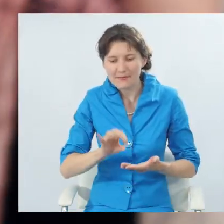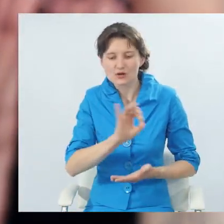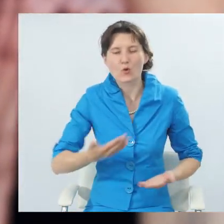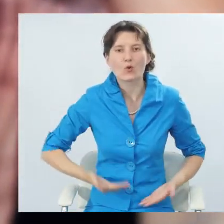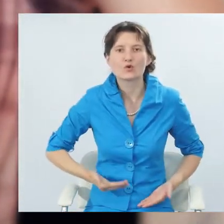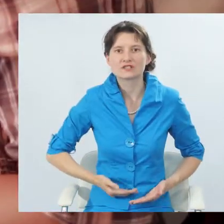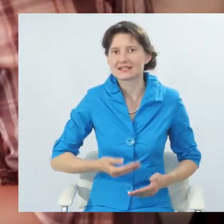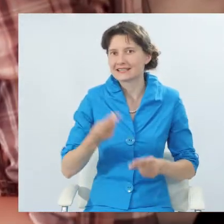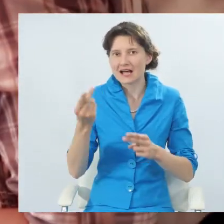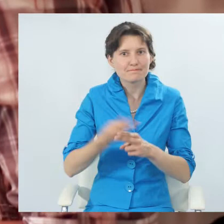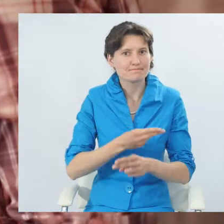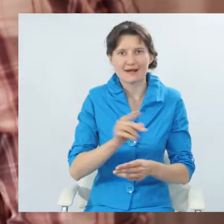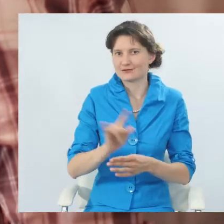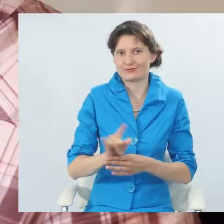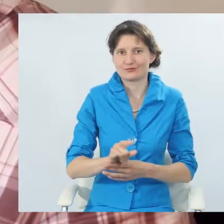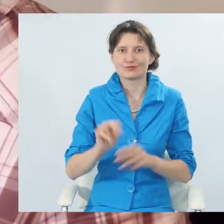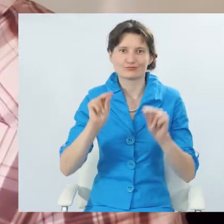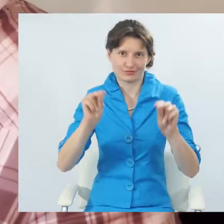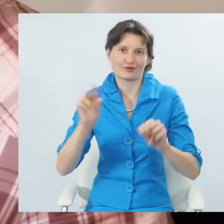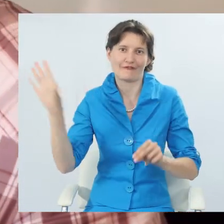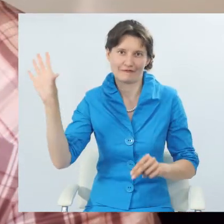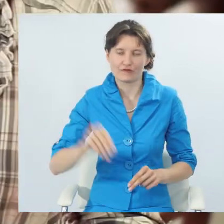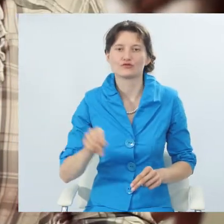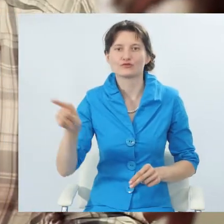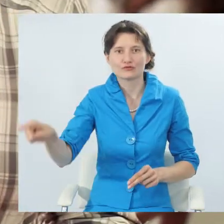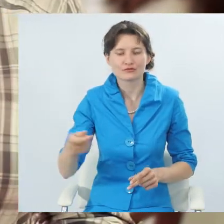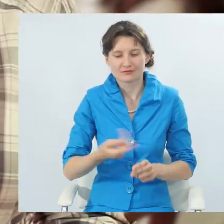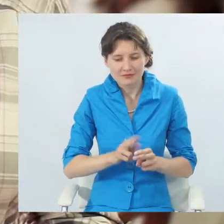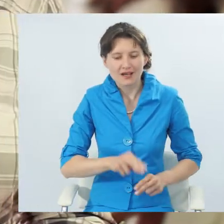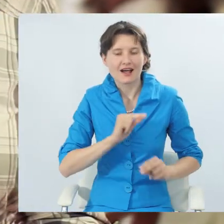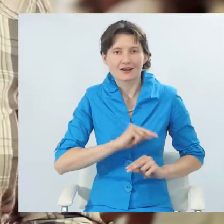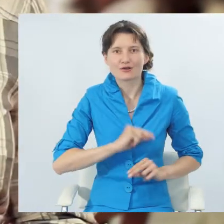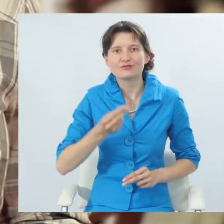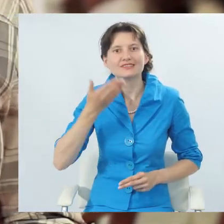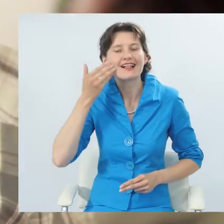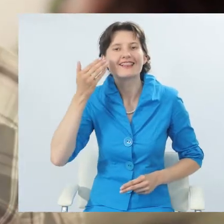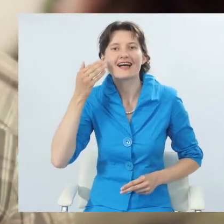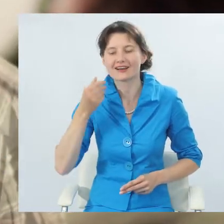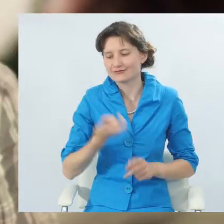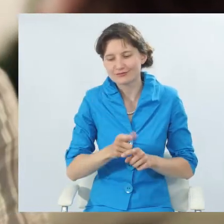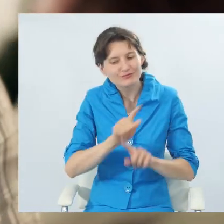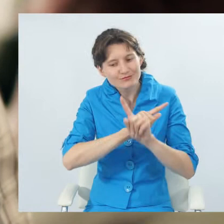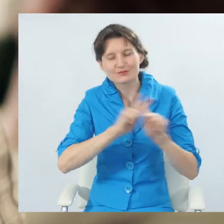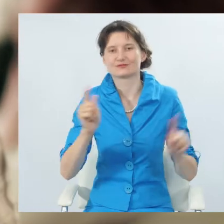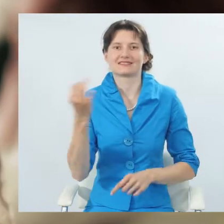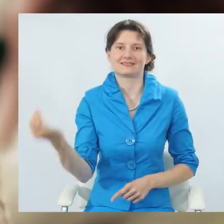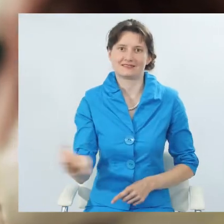і дуже тонко відчуває своїх слухачів. Працювати і бути собою – це легко і